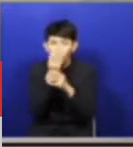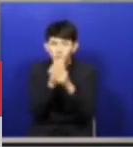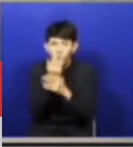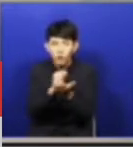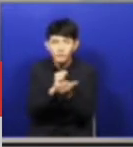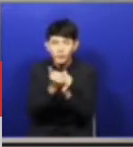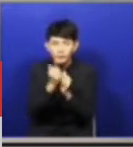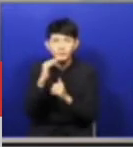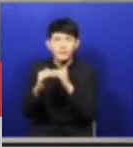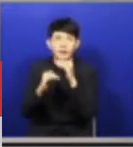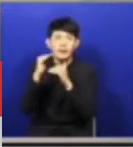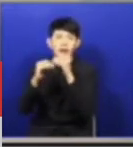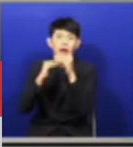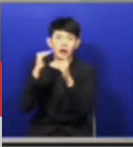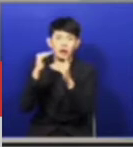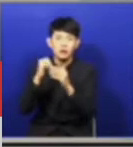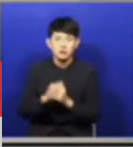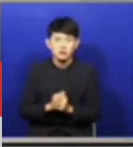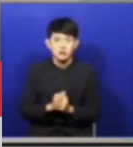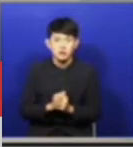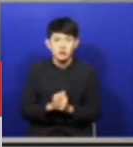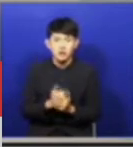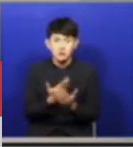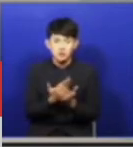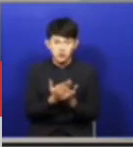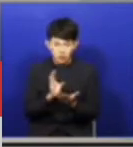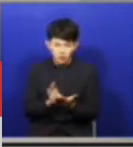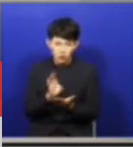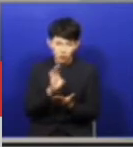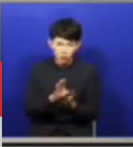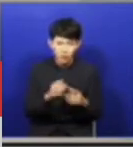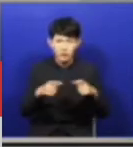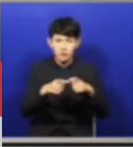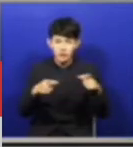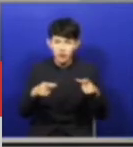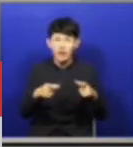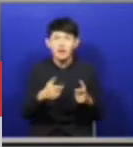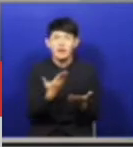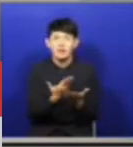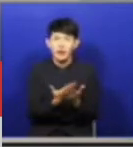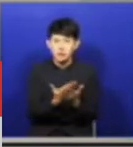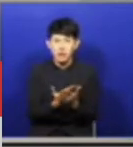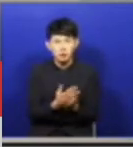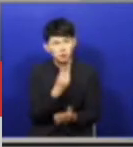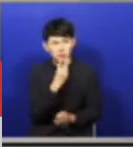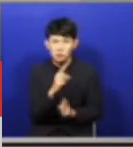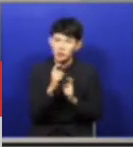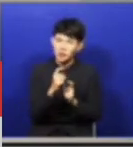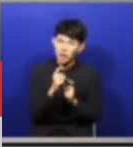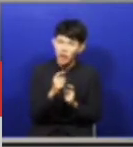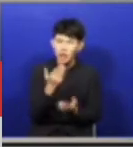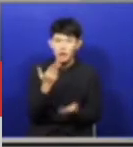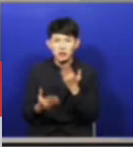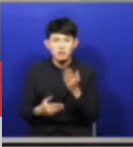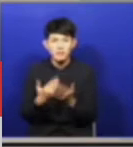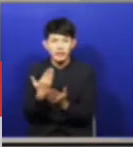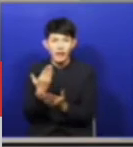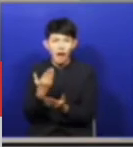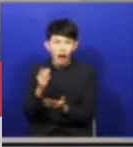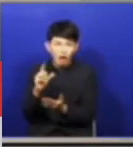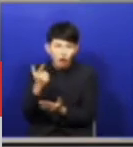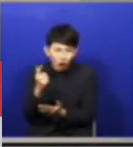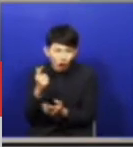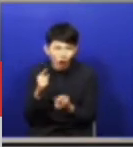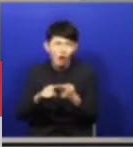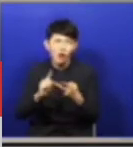มาพัฒนาที่เหลือไปลงทุนในตลาดพันธบัตรที่มีความเสี่ยงตลาดทองคำอสังหาริม